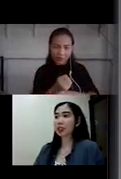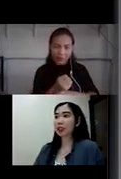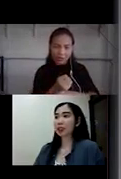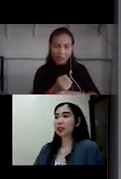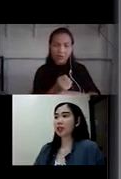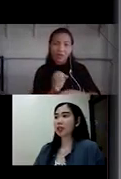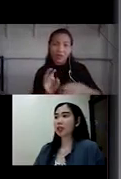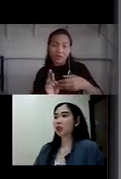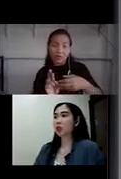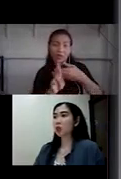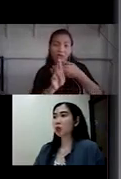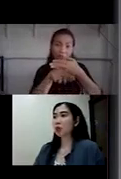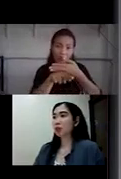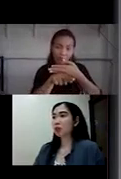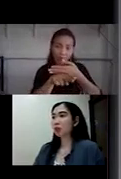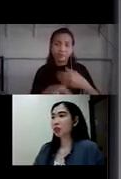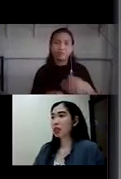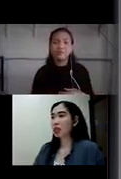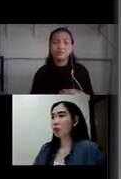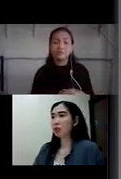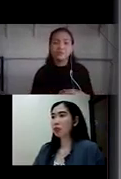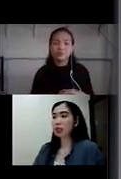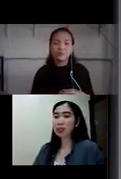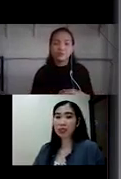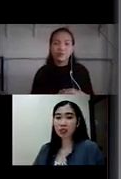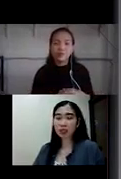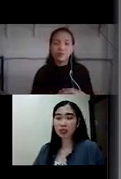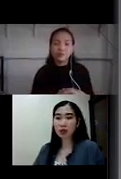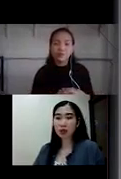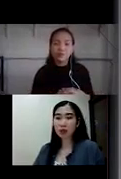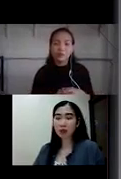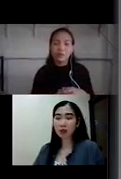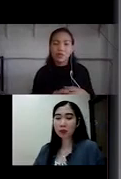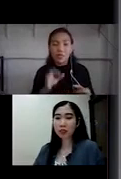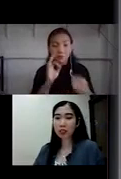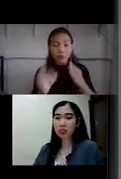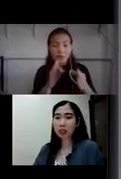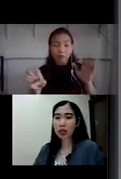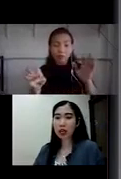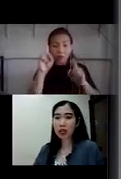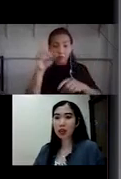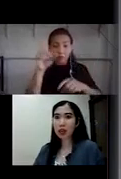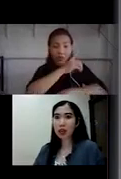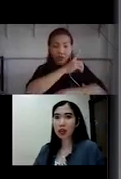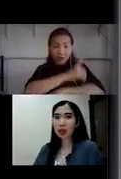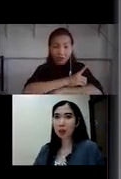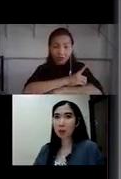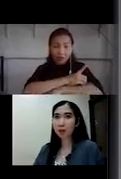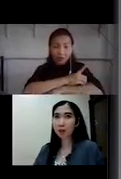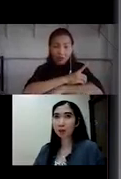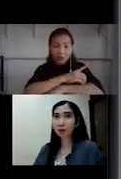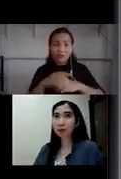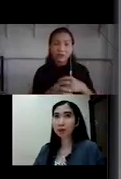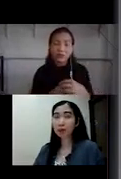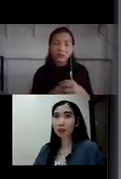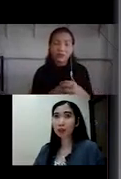i-retain. Yan. So, kunyari, 1 day, since halimbawa, bibigay kayo ng